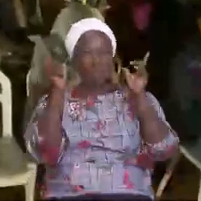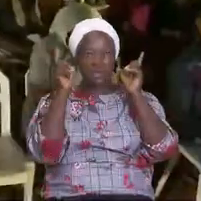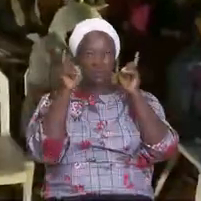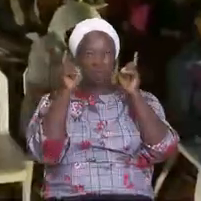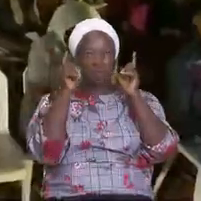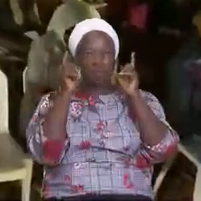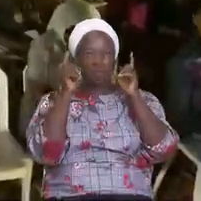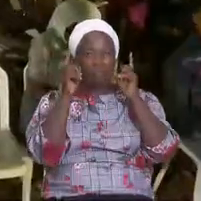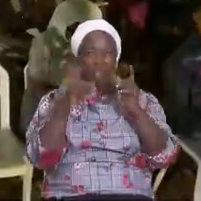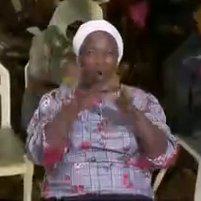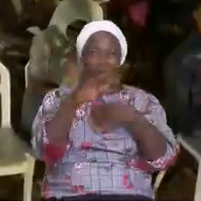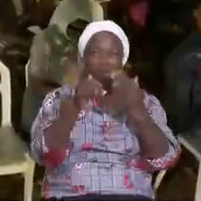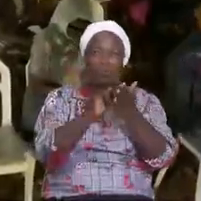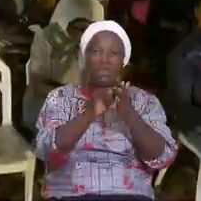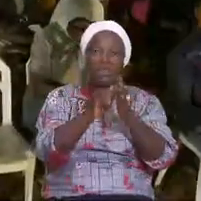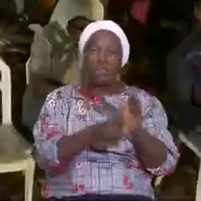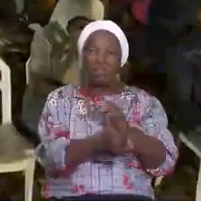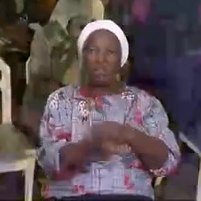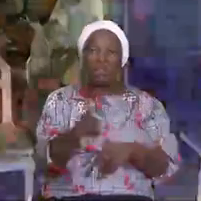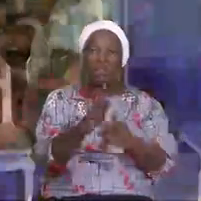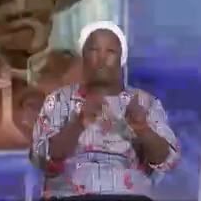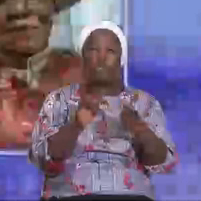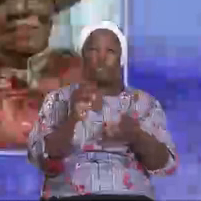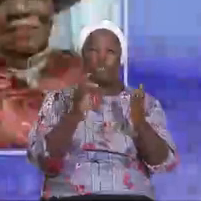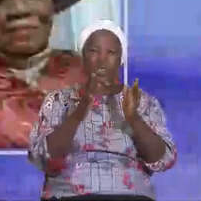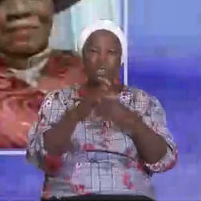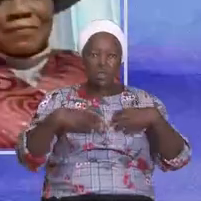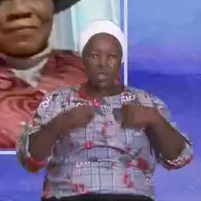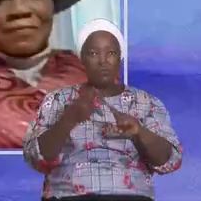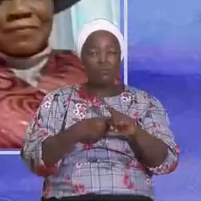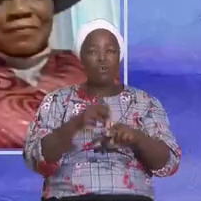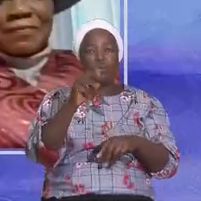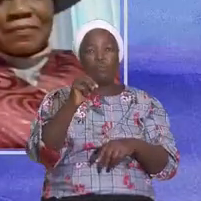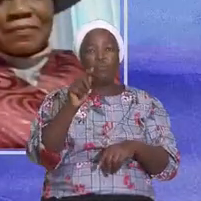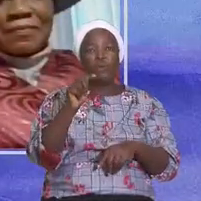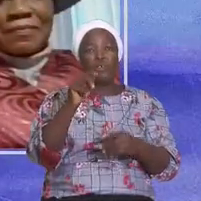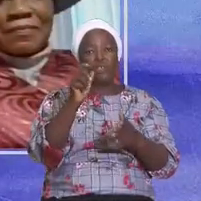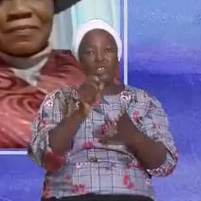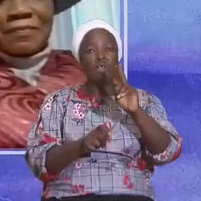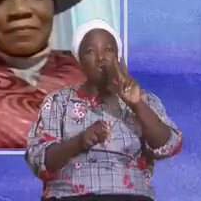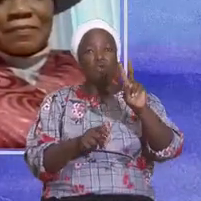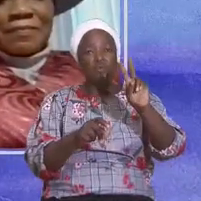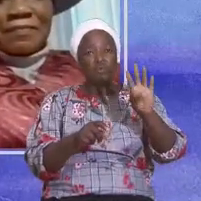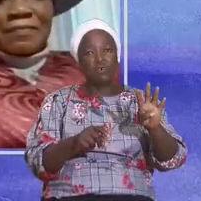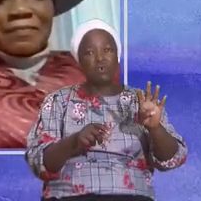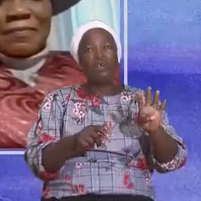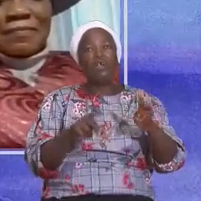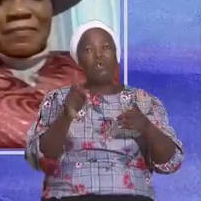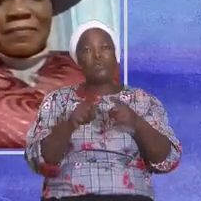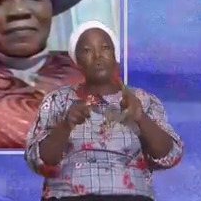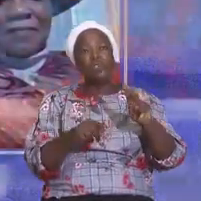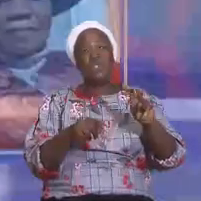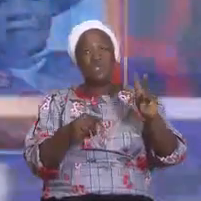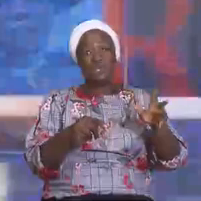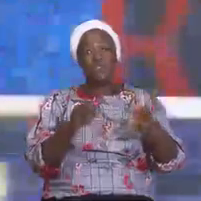diable, regardez ici s'il vous plaît. Tous ces gens-là que Jésus a guéri de Matthieu chapitre